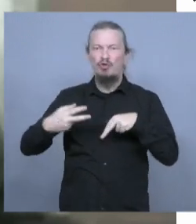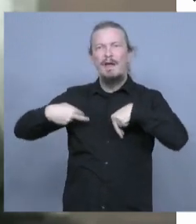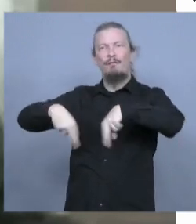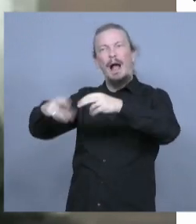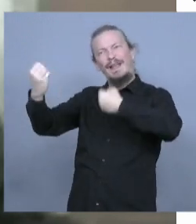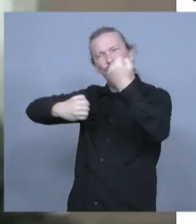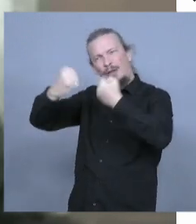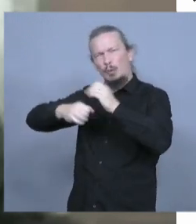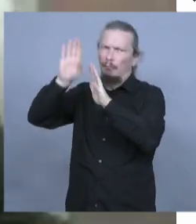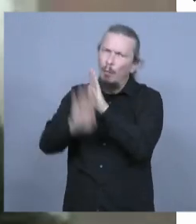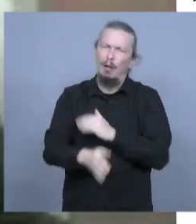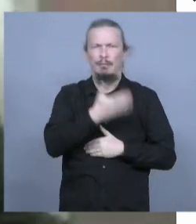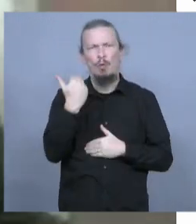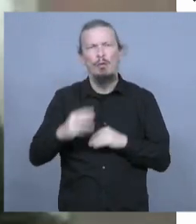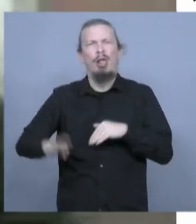à la voiture.